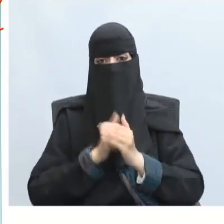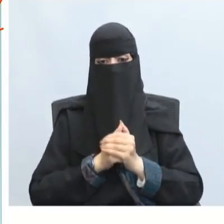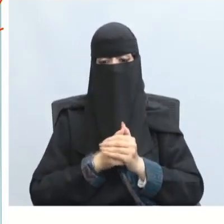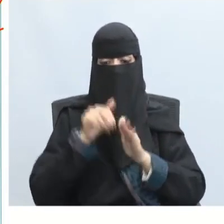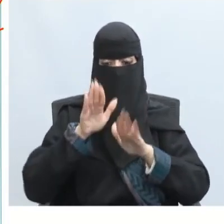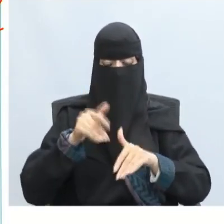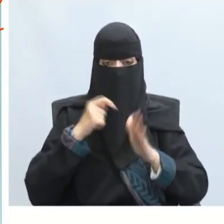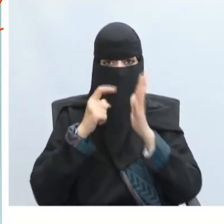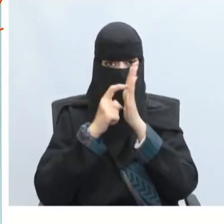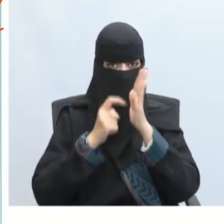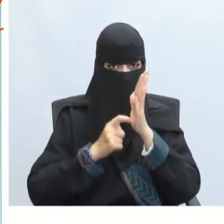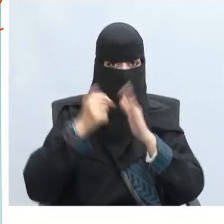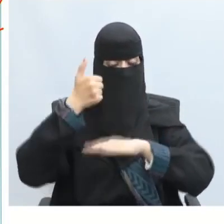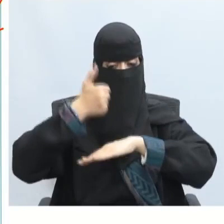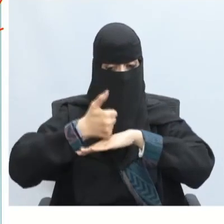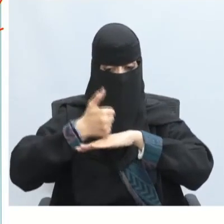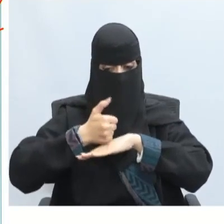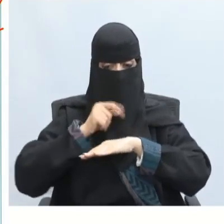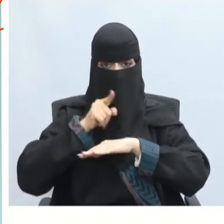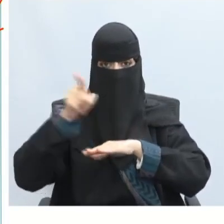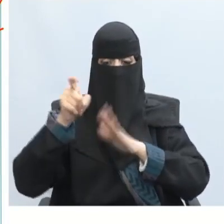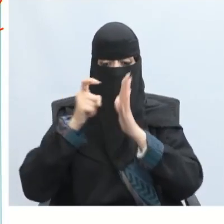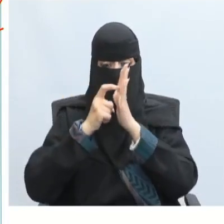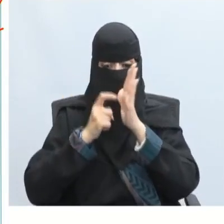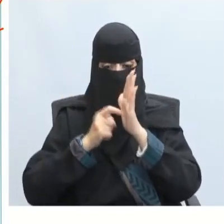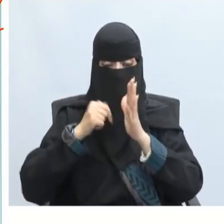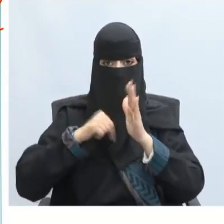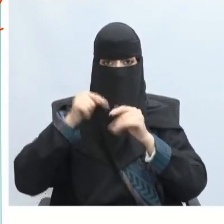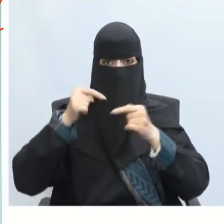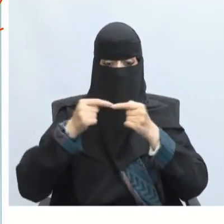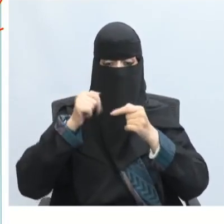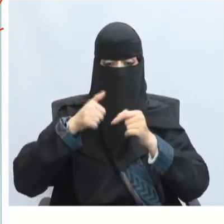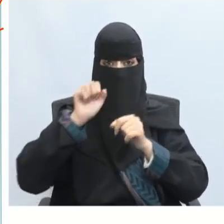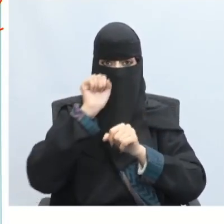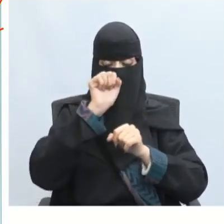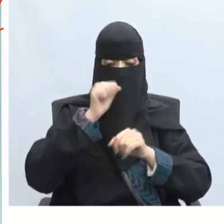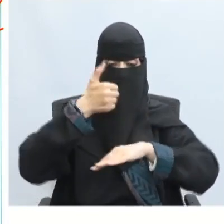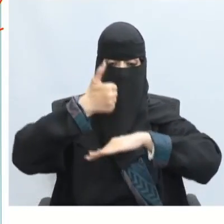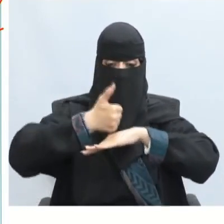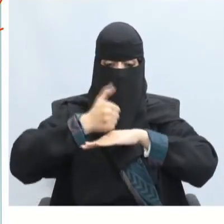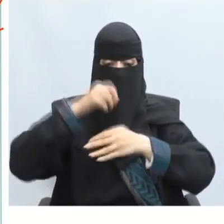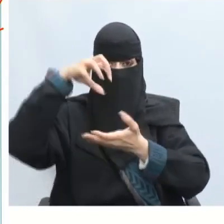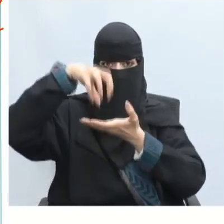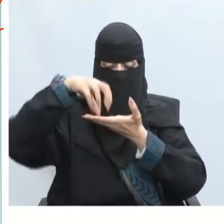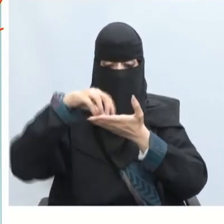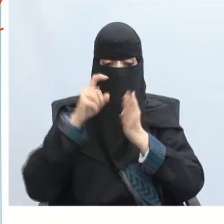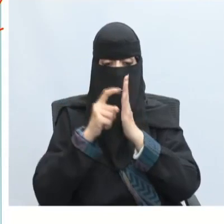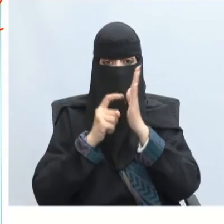الانظمه نوعان انظمه الاساسيه وهي الانظمه التي تختص باساس